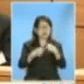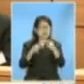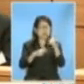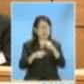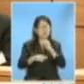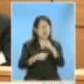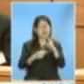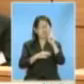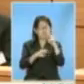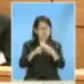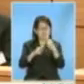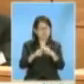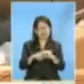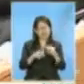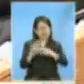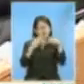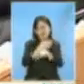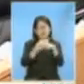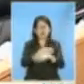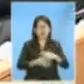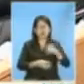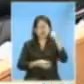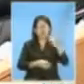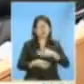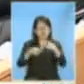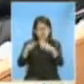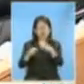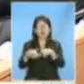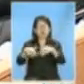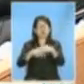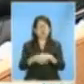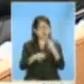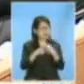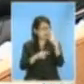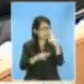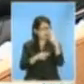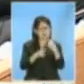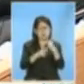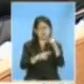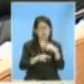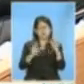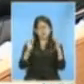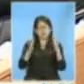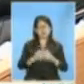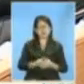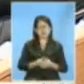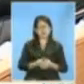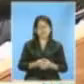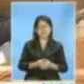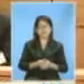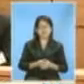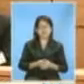องนี่เป็นความคิดของผมไหมครับก็ผมไปตอบกับชาวบ้านนะครับแล้วผมใครเสียหายครับผมว่าไม่มีใครเสียหายนะครับท่านประธาน